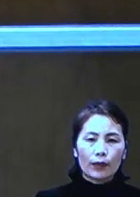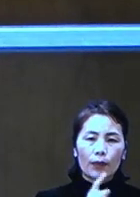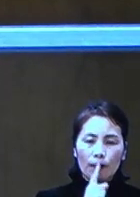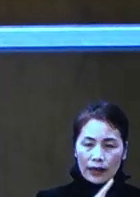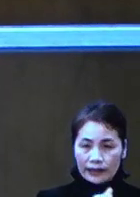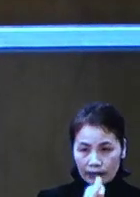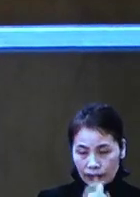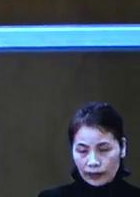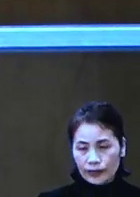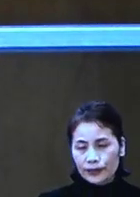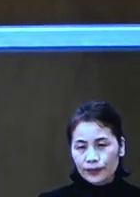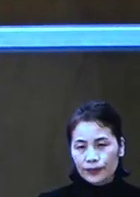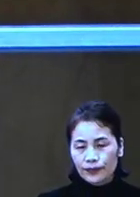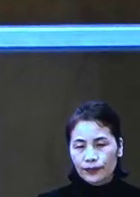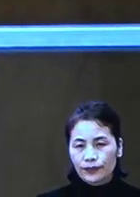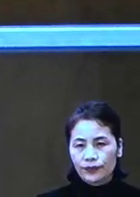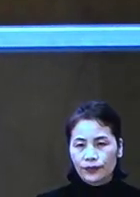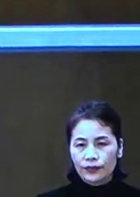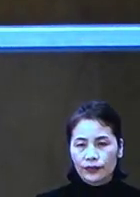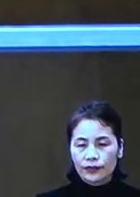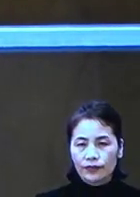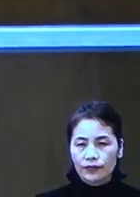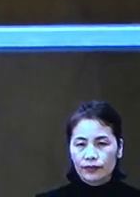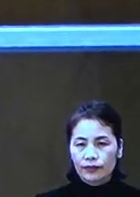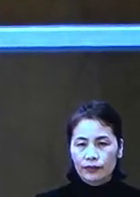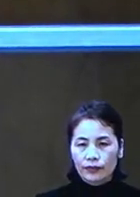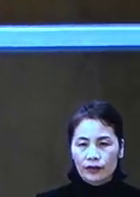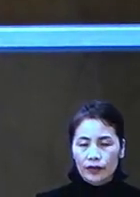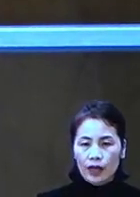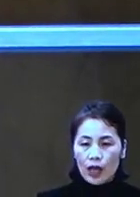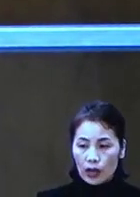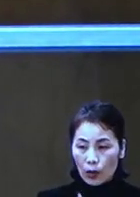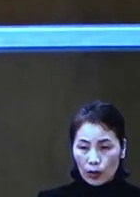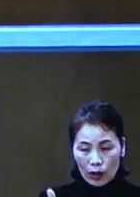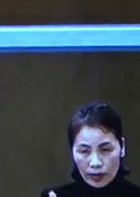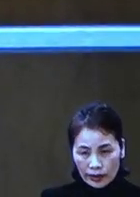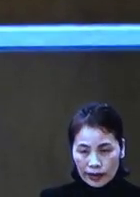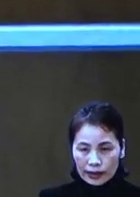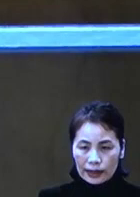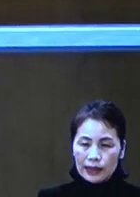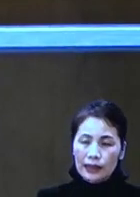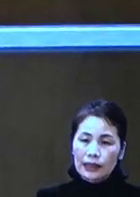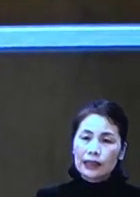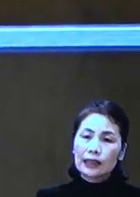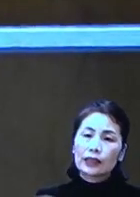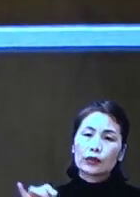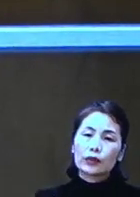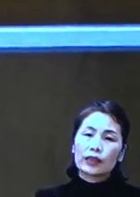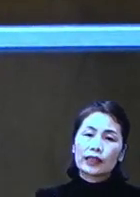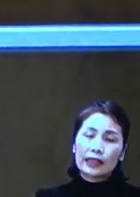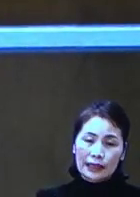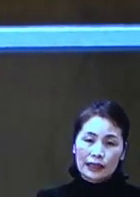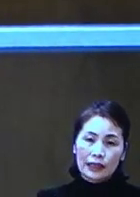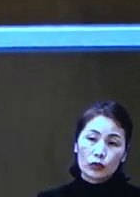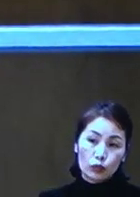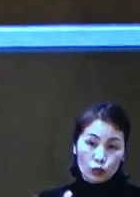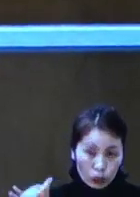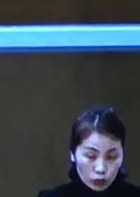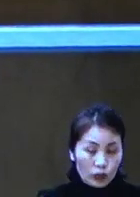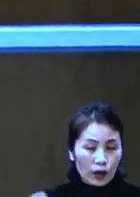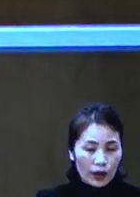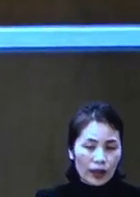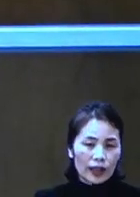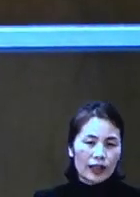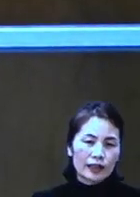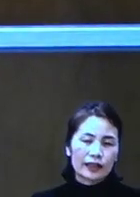지사는 스위스 출장 중 대통령이 일군 성과를 평가절하하고 표절 시비까지 벌었습니다. 반도체로